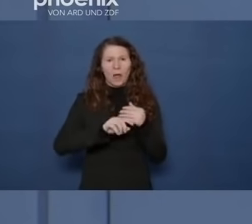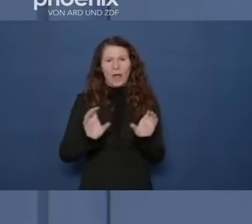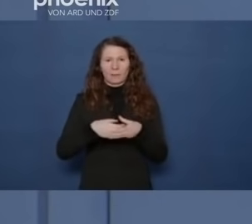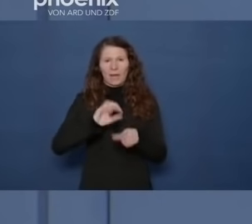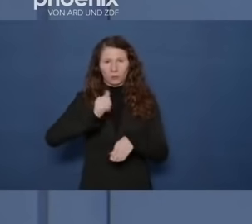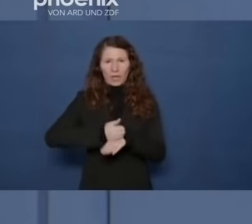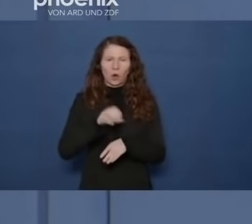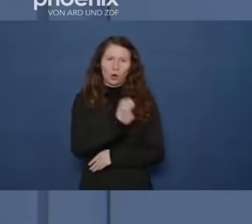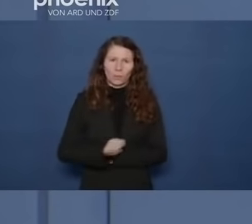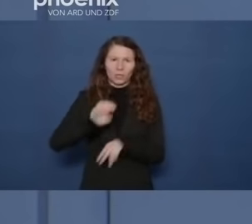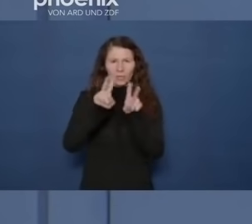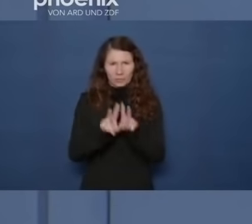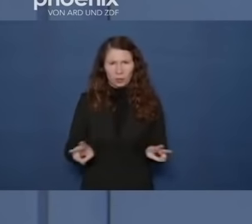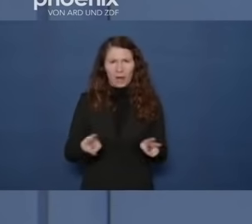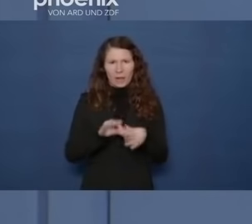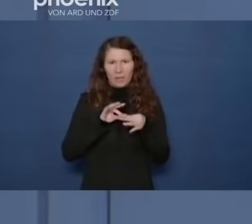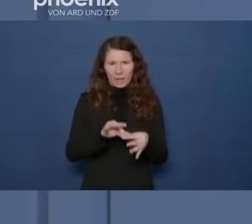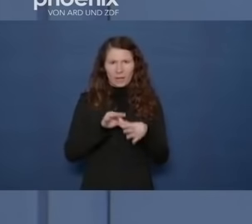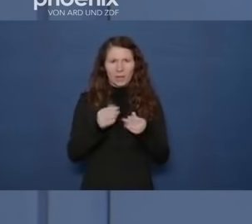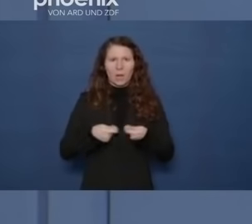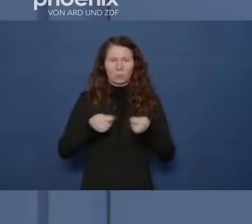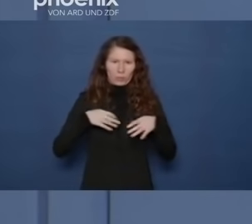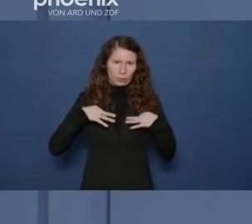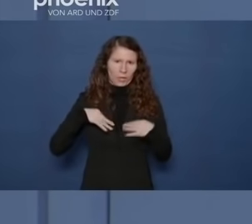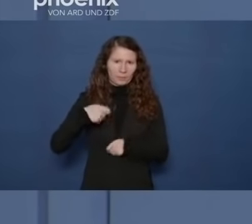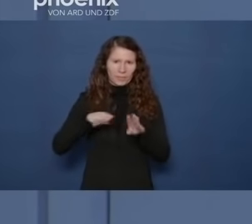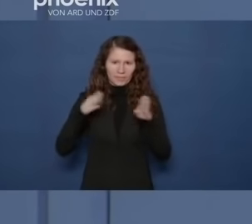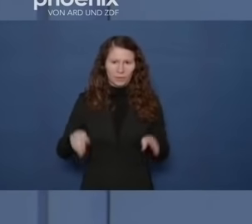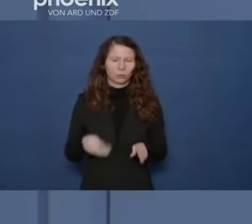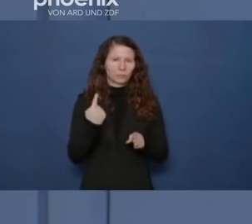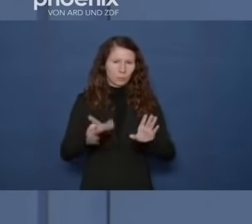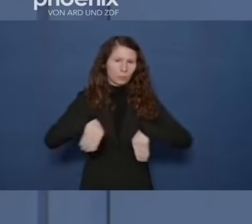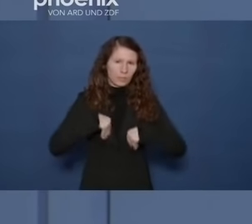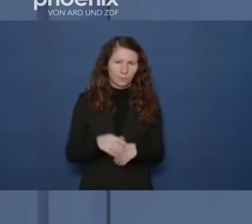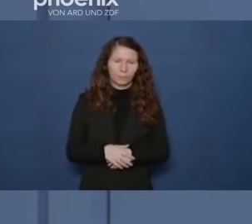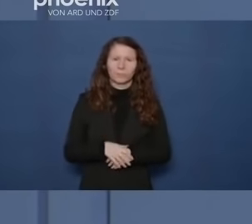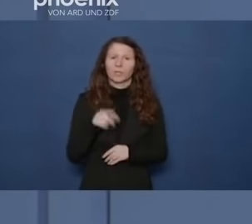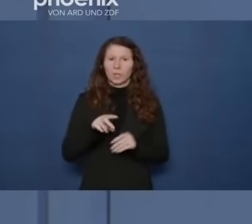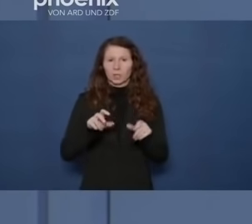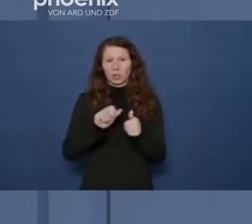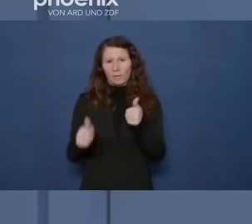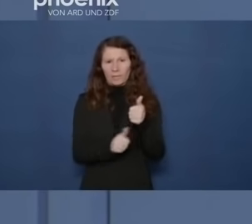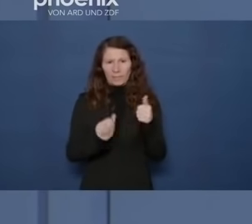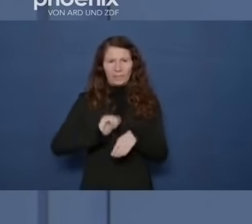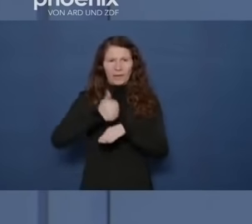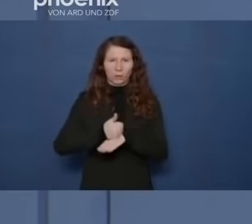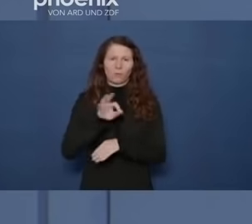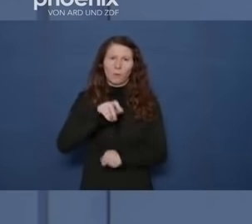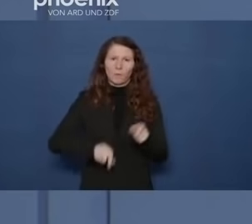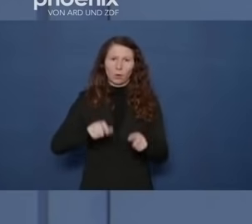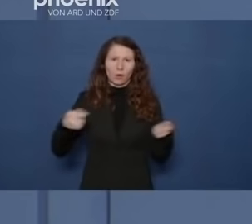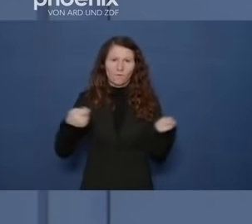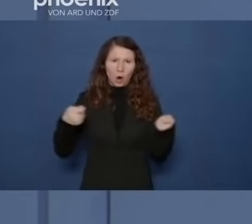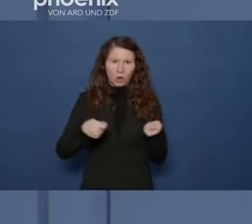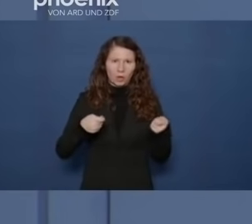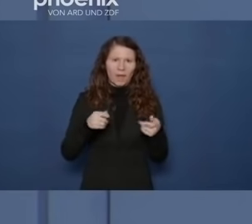europäische und internationale Angelegenheiten im Bundesgesundheitsministerium kümmert. Er bringt als stellvertretender Direktor für den Bevölkerungsfonds der